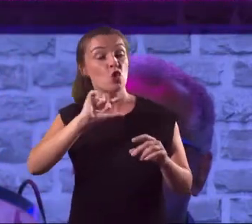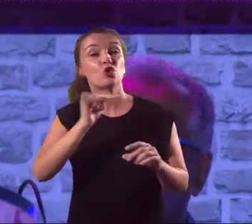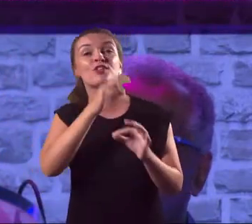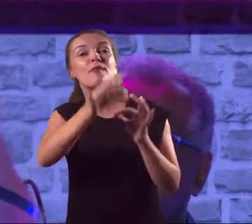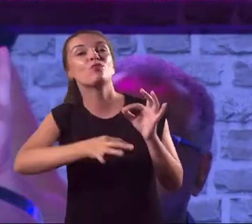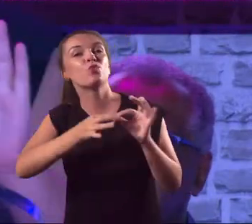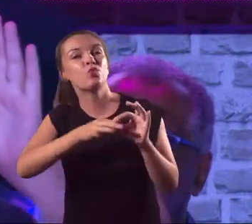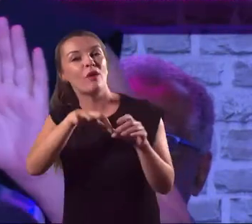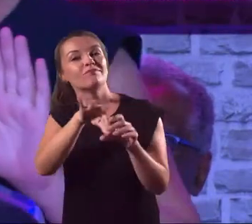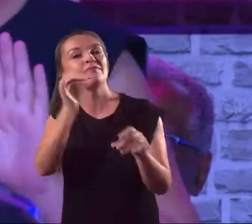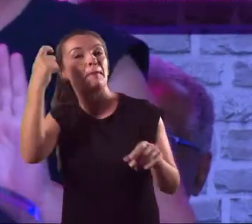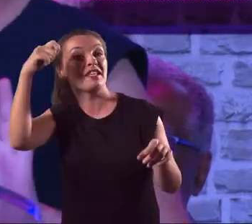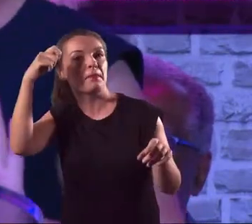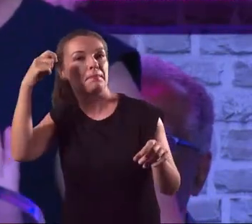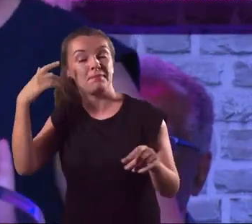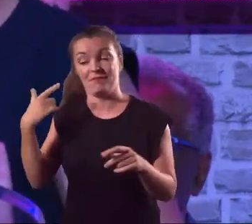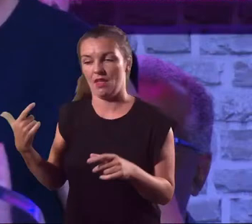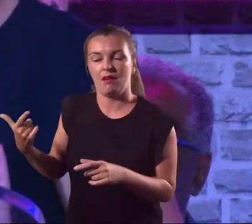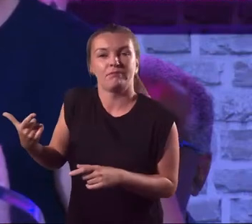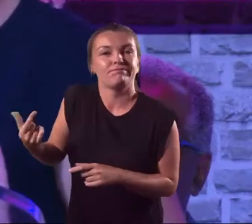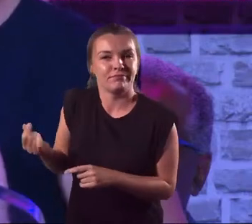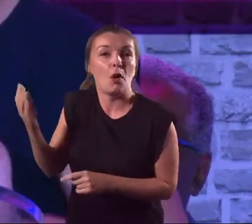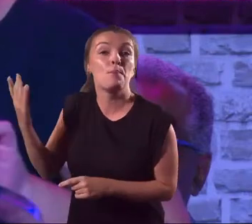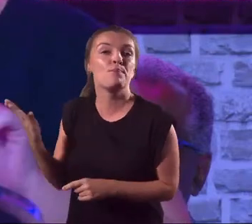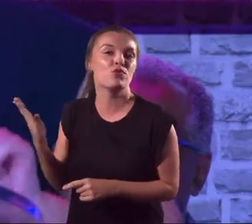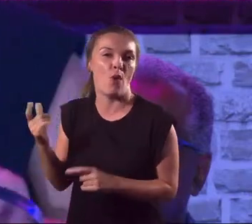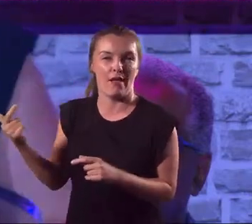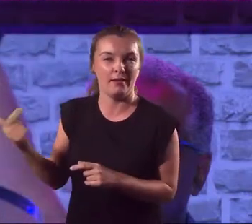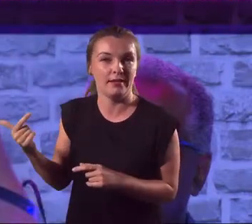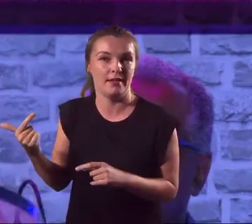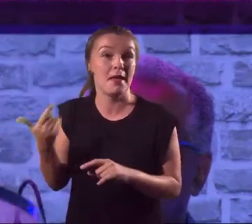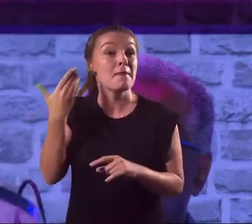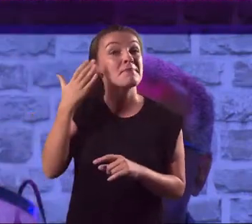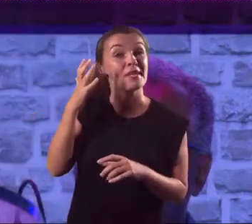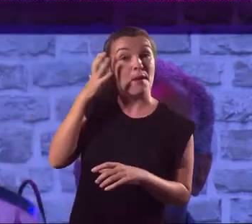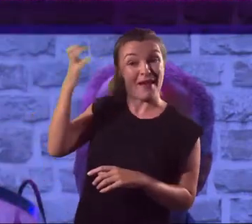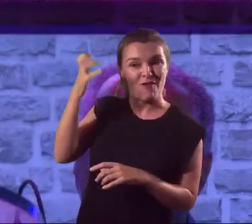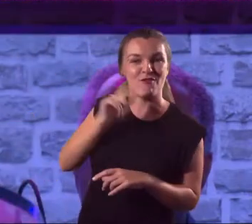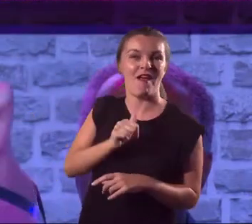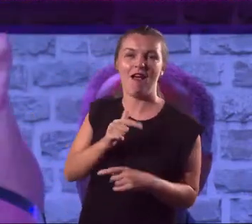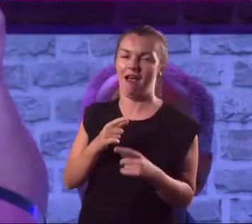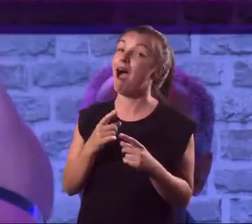pouvoir gagner. Si c'était Mélenchon, ça aurait peut-être été autre chose. Et vous, vous en savez quelque chose ici.